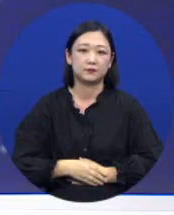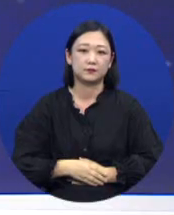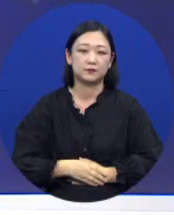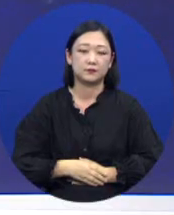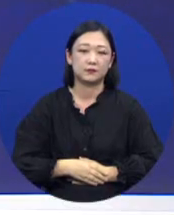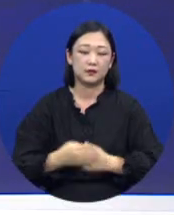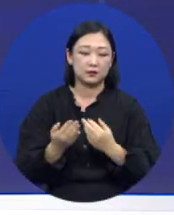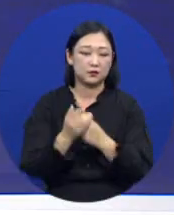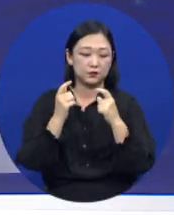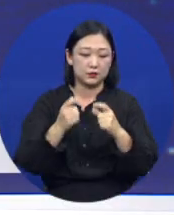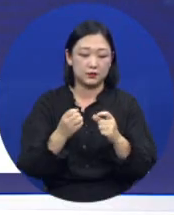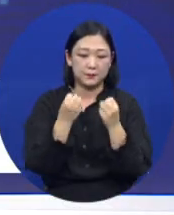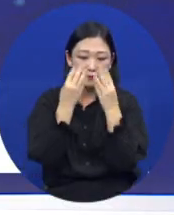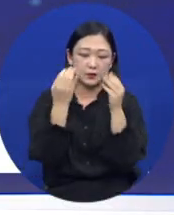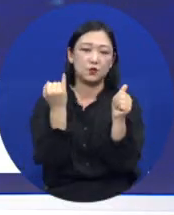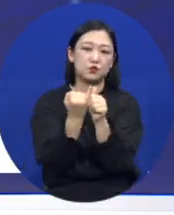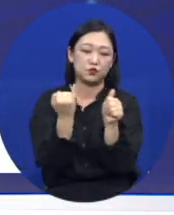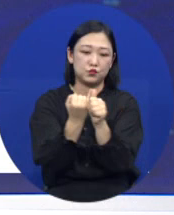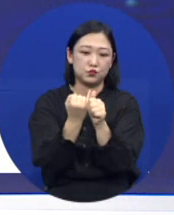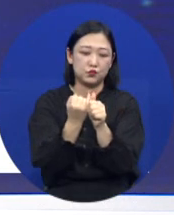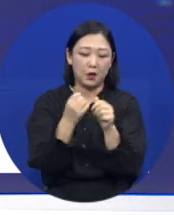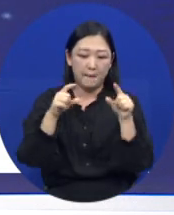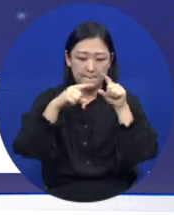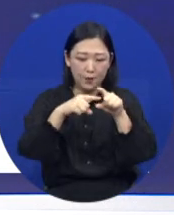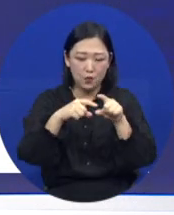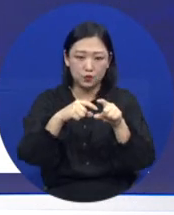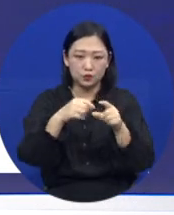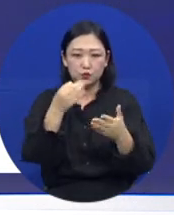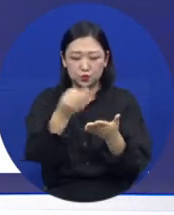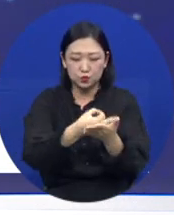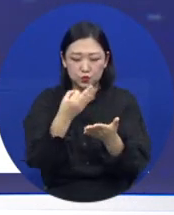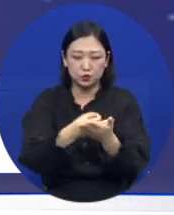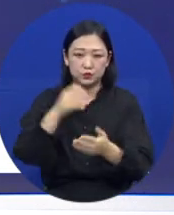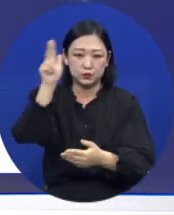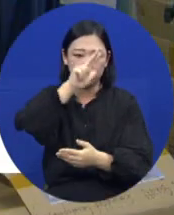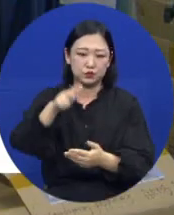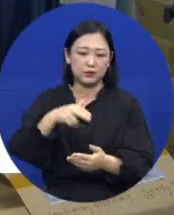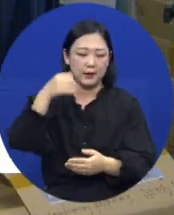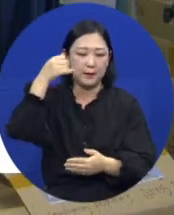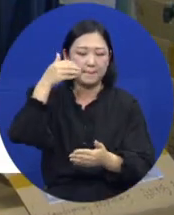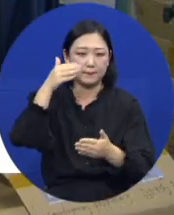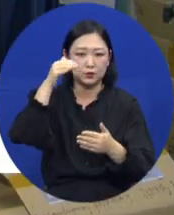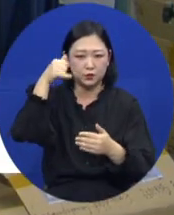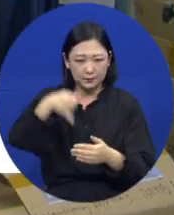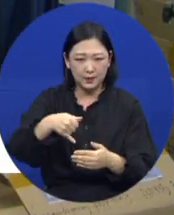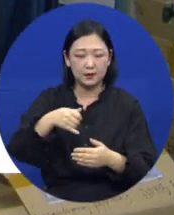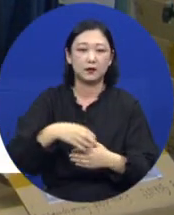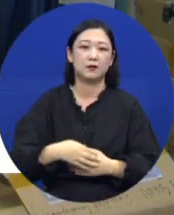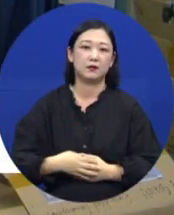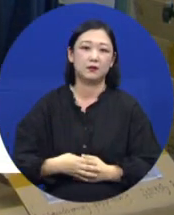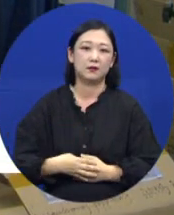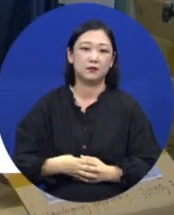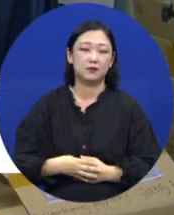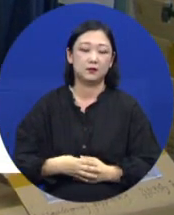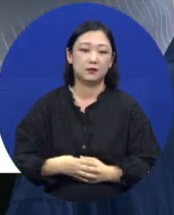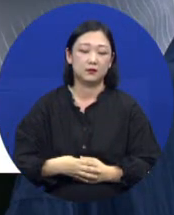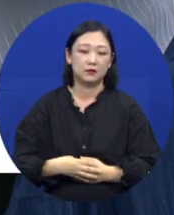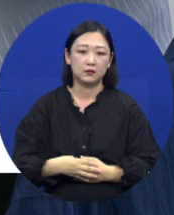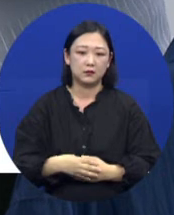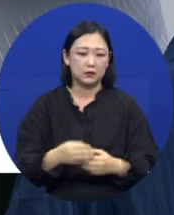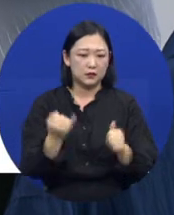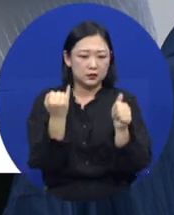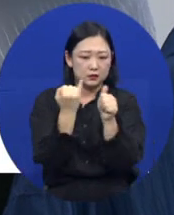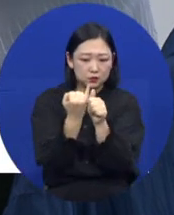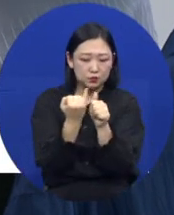제주지역 신혼 부부의 평균소득이 전국에서 가장 낮은 것으로 나타났습니다 통계청에 따르면 지난해 돈의